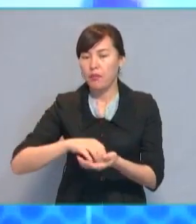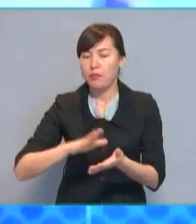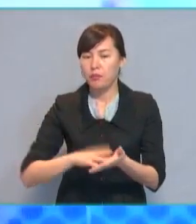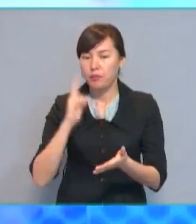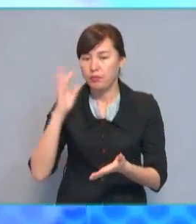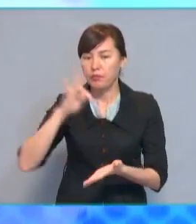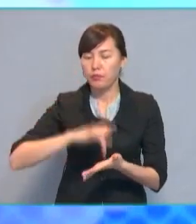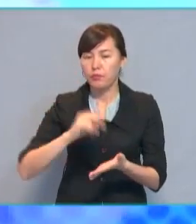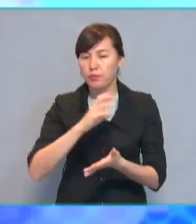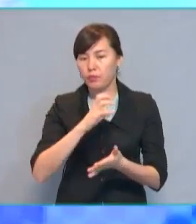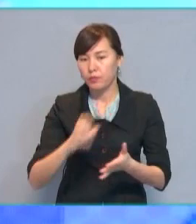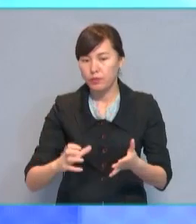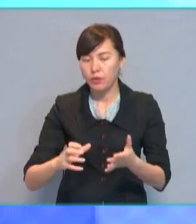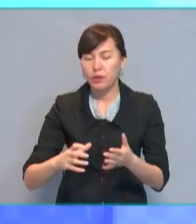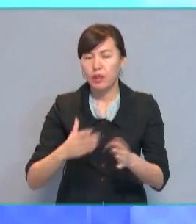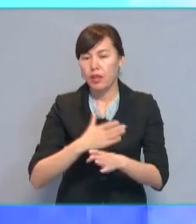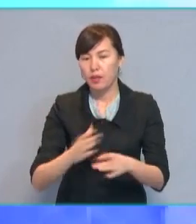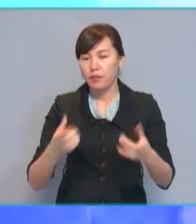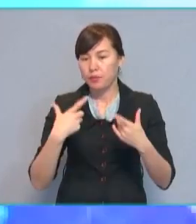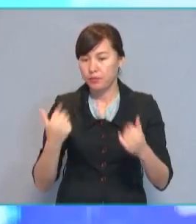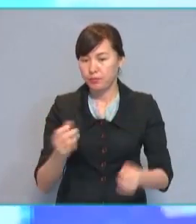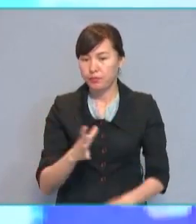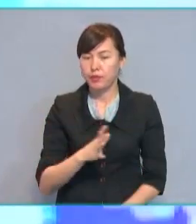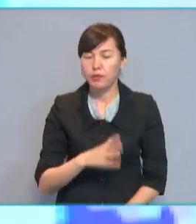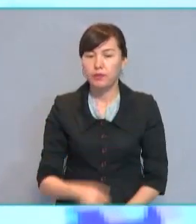Шымкент қаласының төтенше жағдай жөніндегі штабы мәлімдеді.